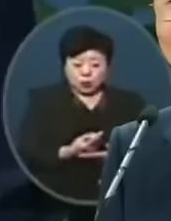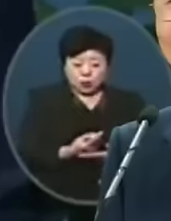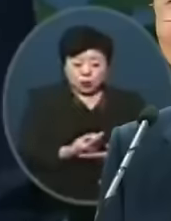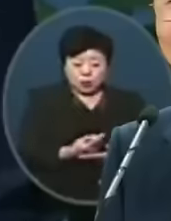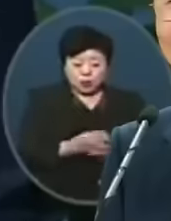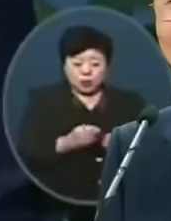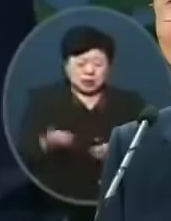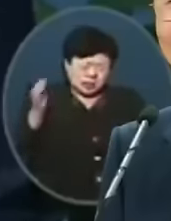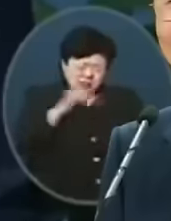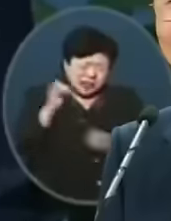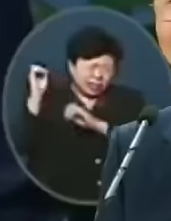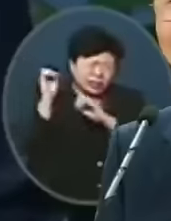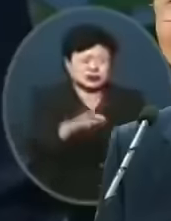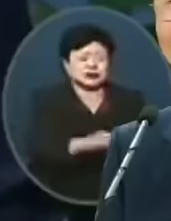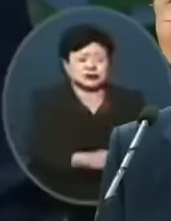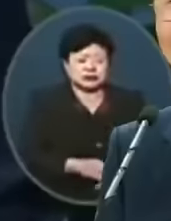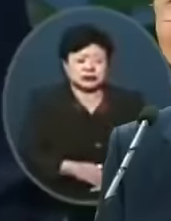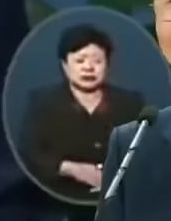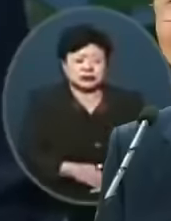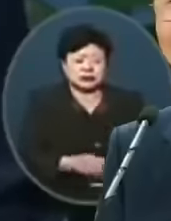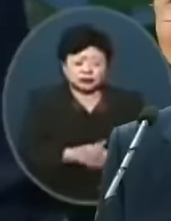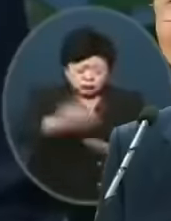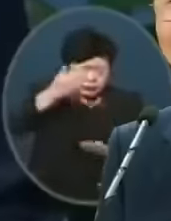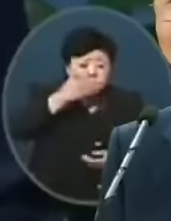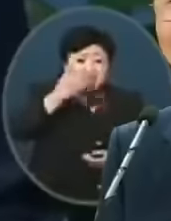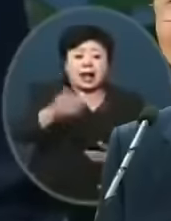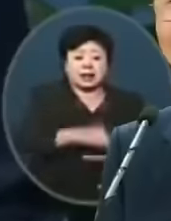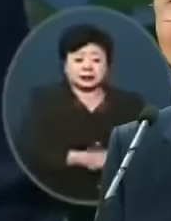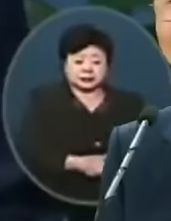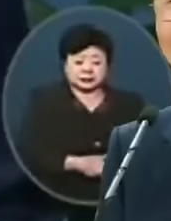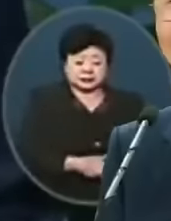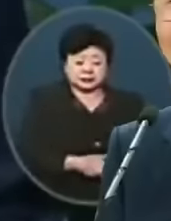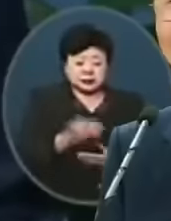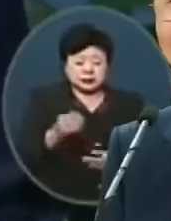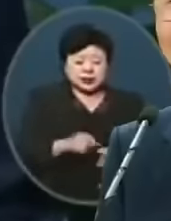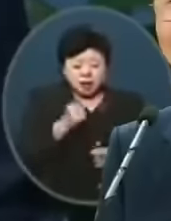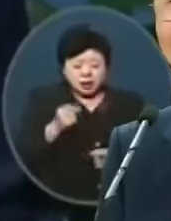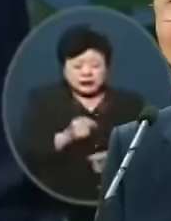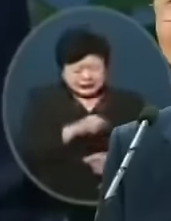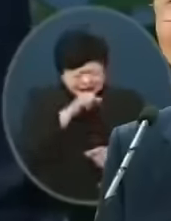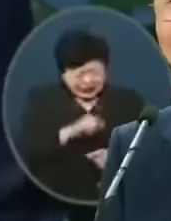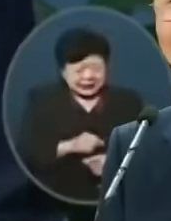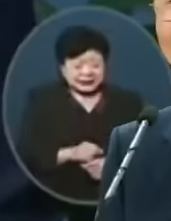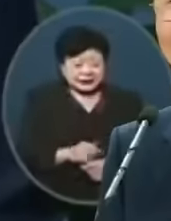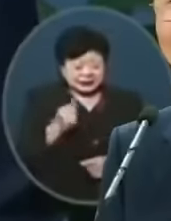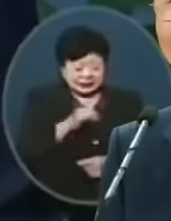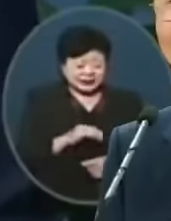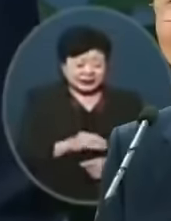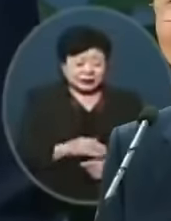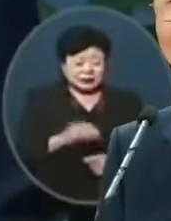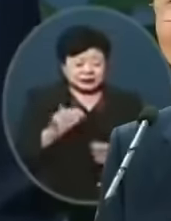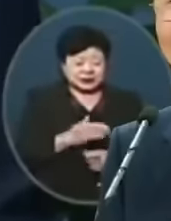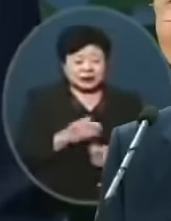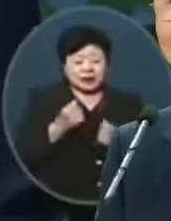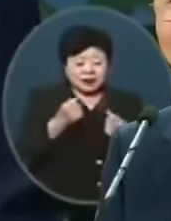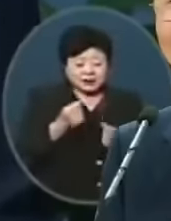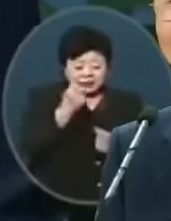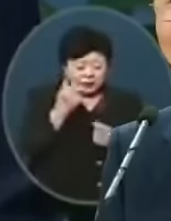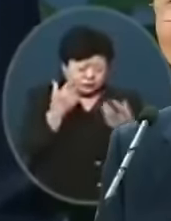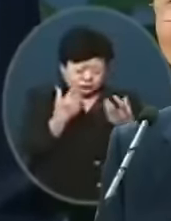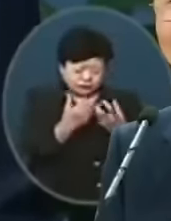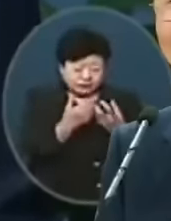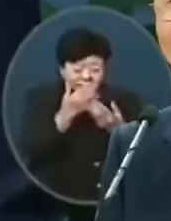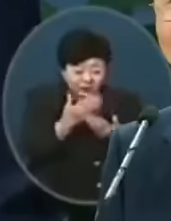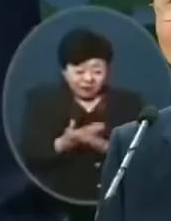흙을 덮어 씌워도 씌워지지 않습니다. 여러분은 영혼이 잘됨같이 범사에 잘되며 강건하고 생명을